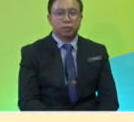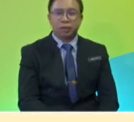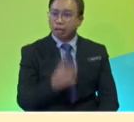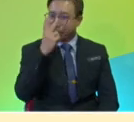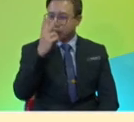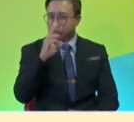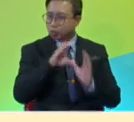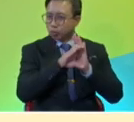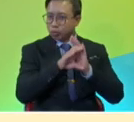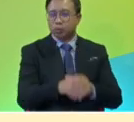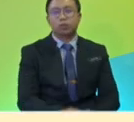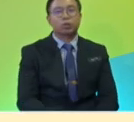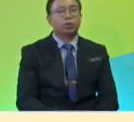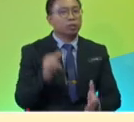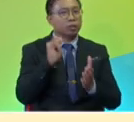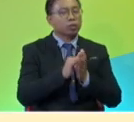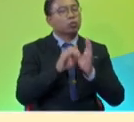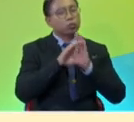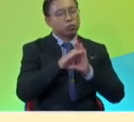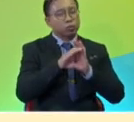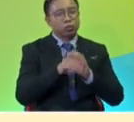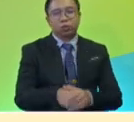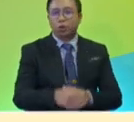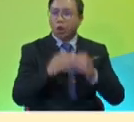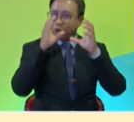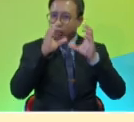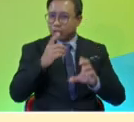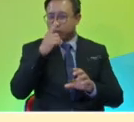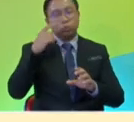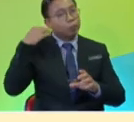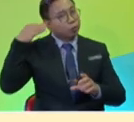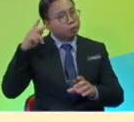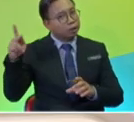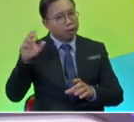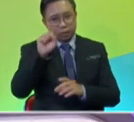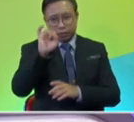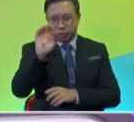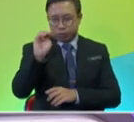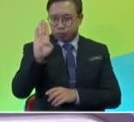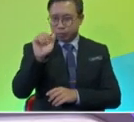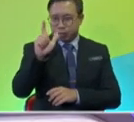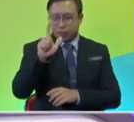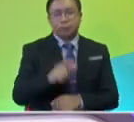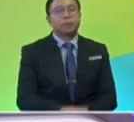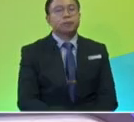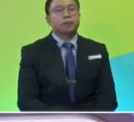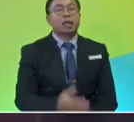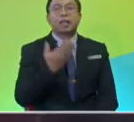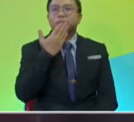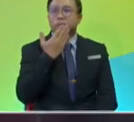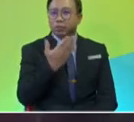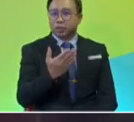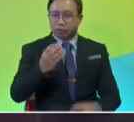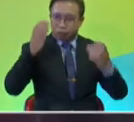Oh itu adalah contoh ataupun cara untuk kita membunyikan simbal okey Baik terima kasih